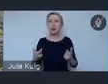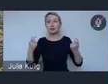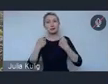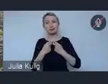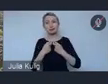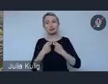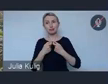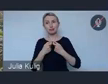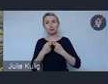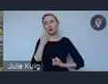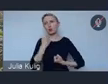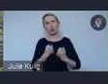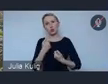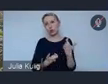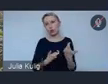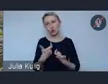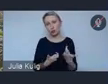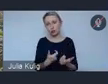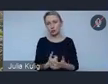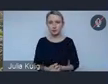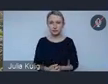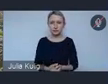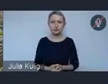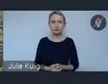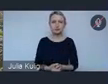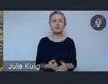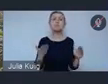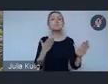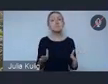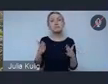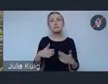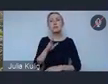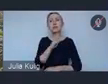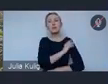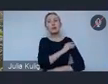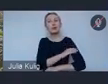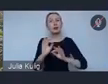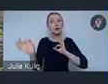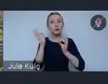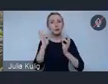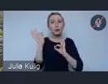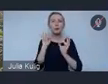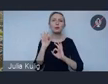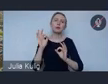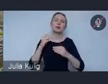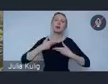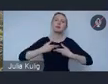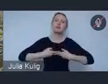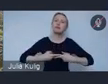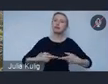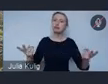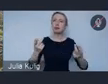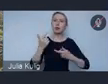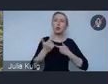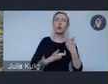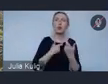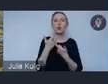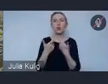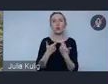znacznie trudniejsze do zorganizowania Przygotowujemy materiały informacyjne The spróbujemy je budujemy